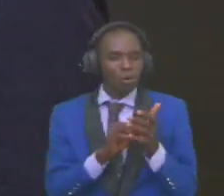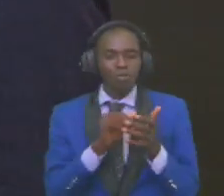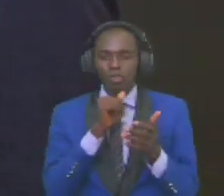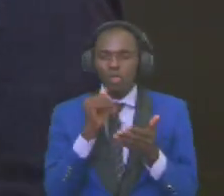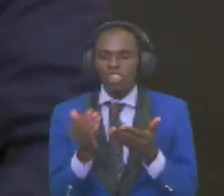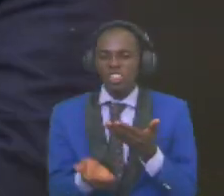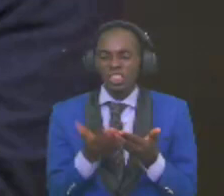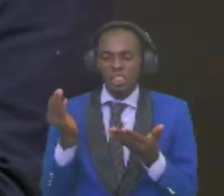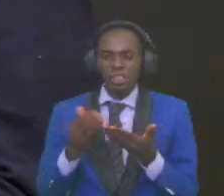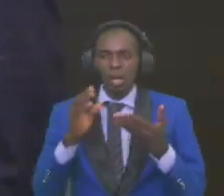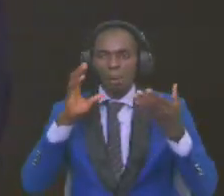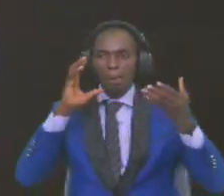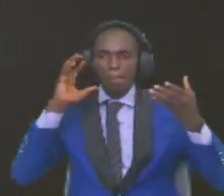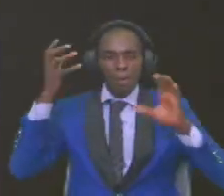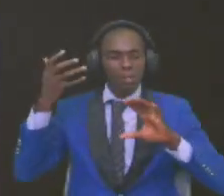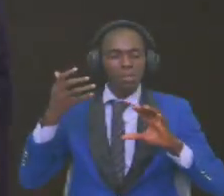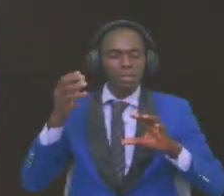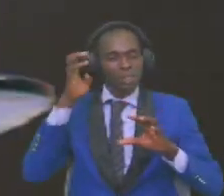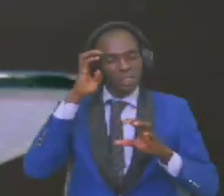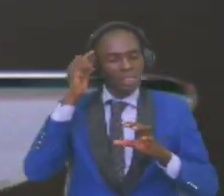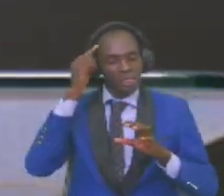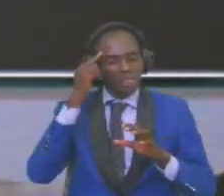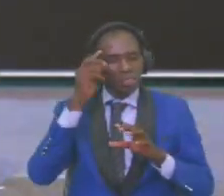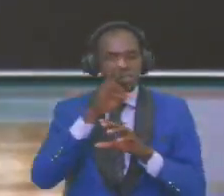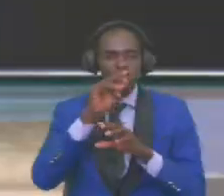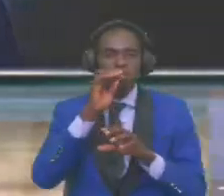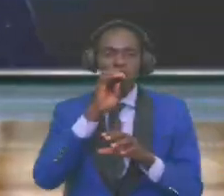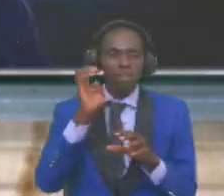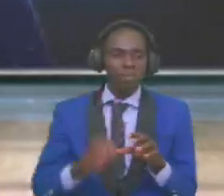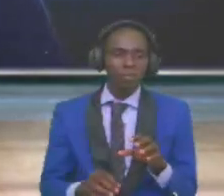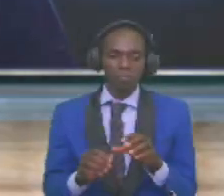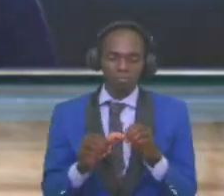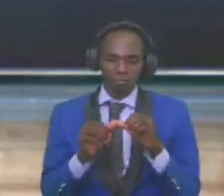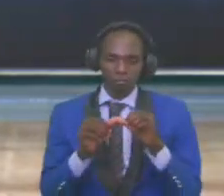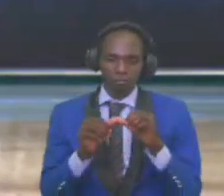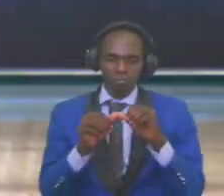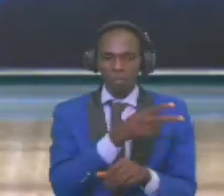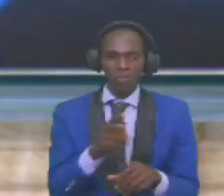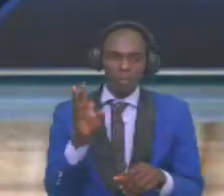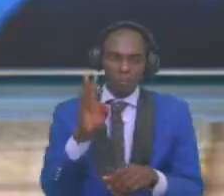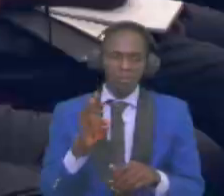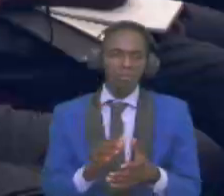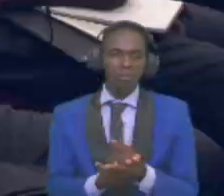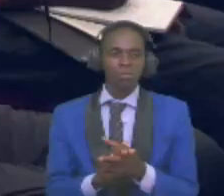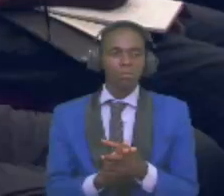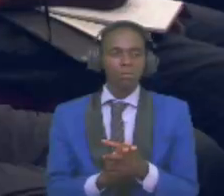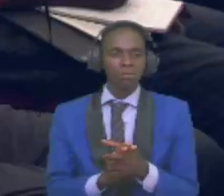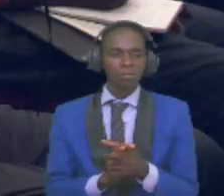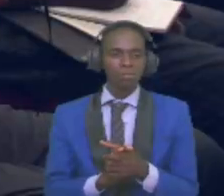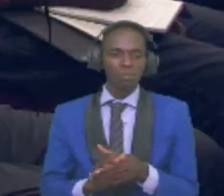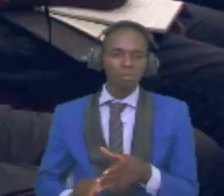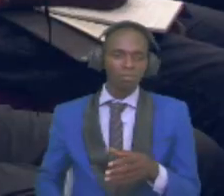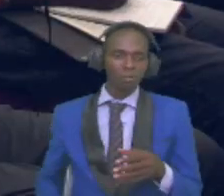elle ne cire est un point qu elle n sous-sol point le mal et le verset 6 nous dit